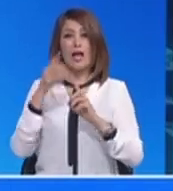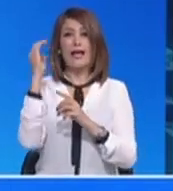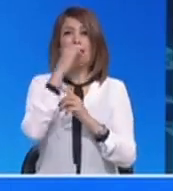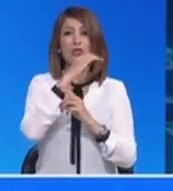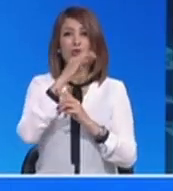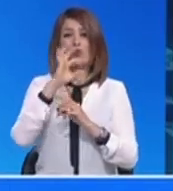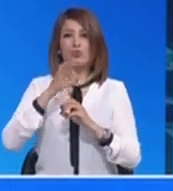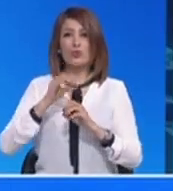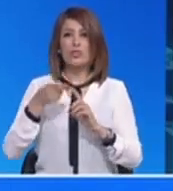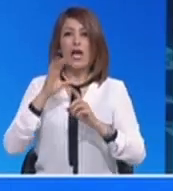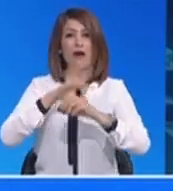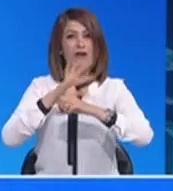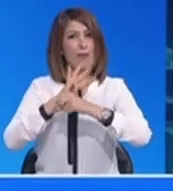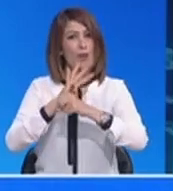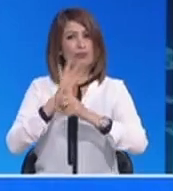مشكله